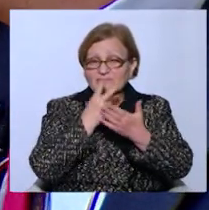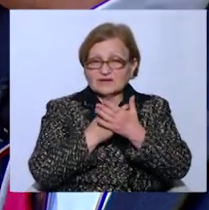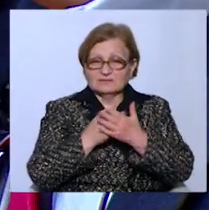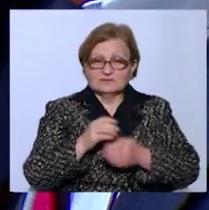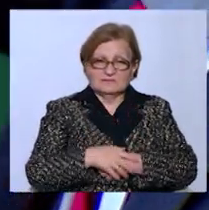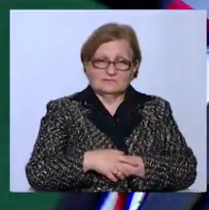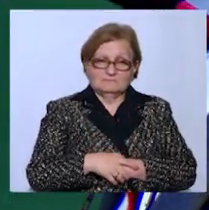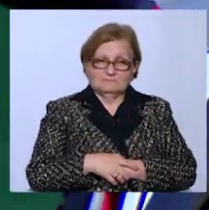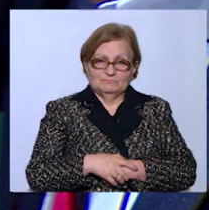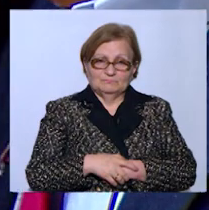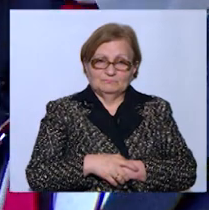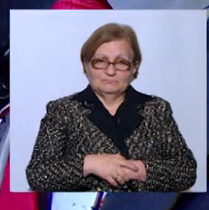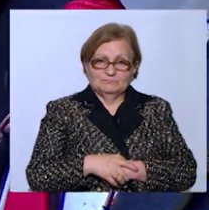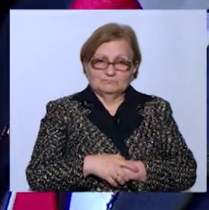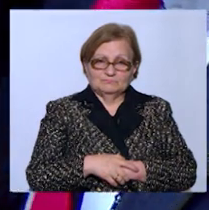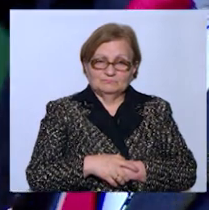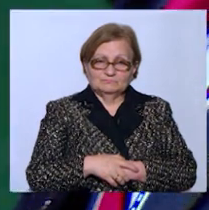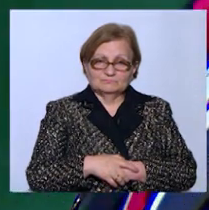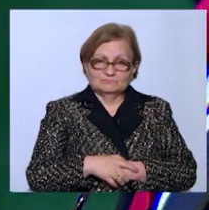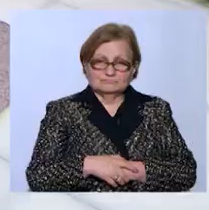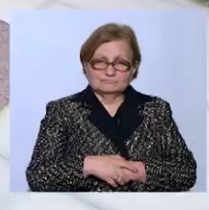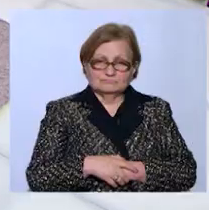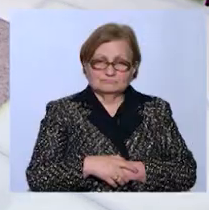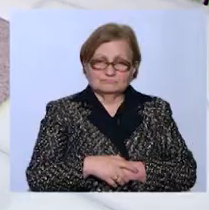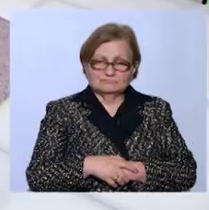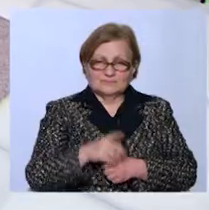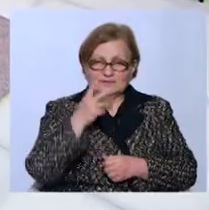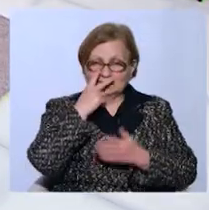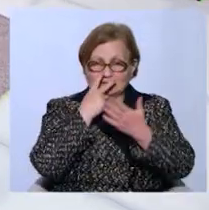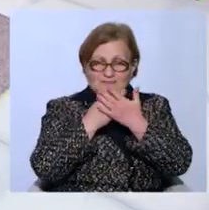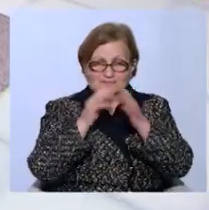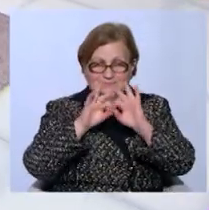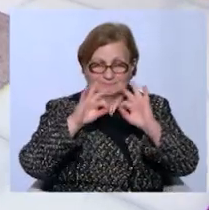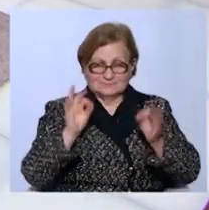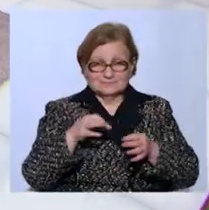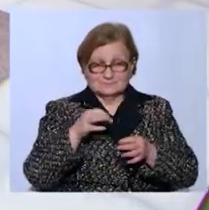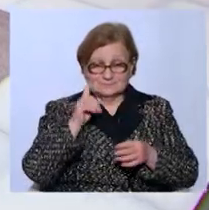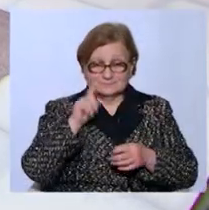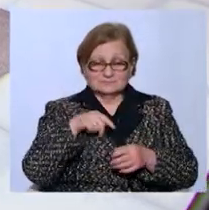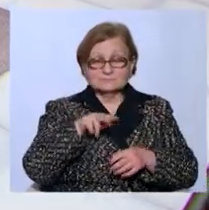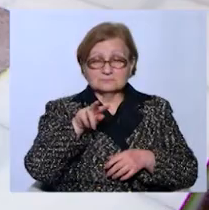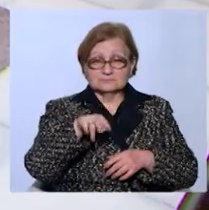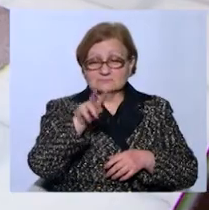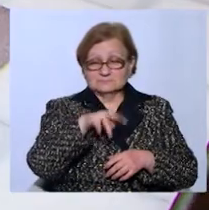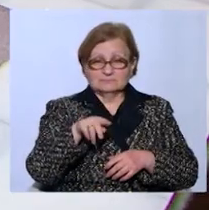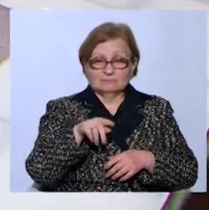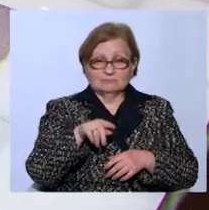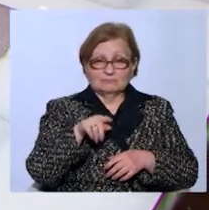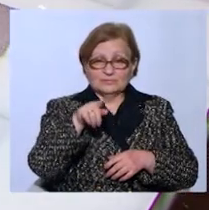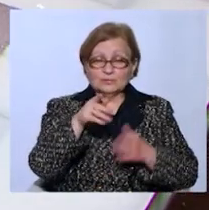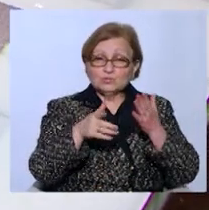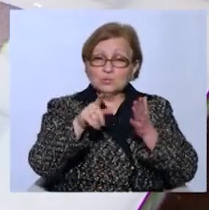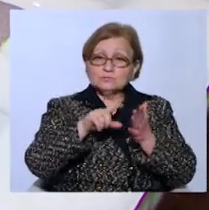გავამუქებ ამეებს. და უფრო რაღაც გამოიხედა, უფრო თვალნათლივი გახდა ჩვენთვის. ხედავთ? თუ ეს არის